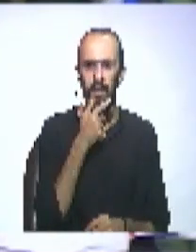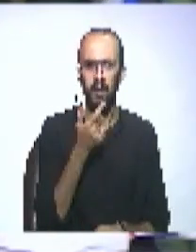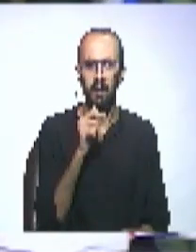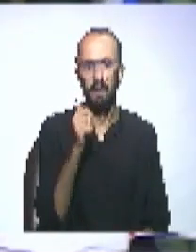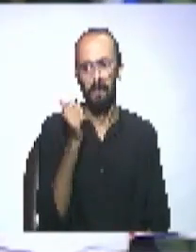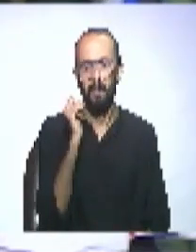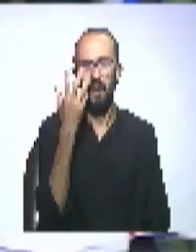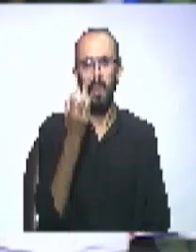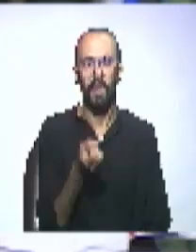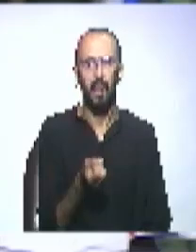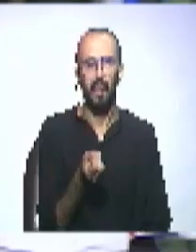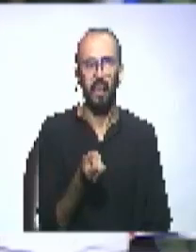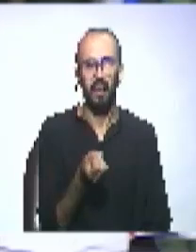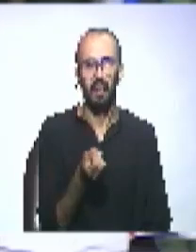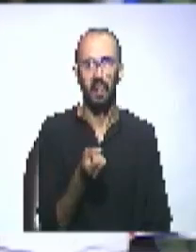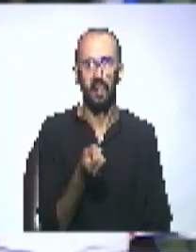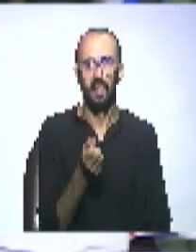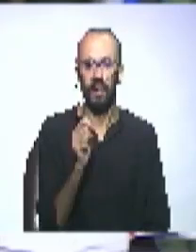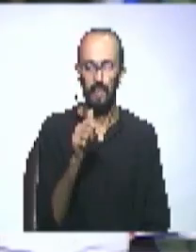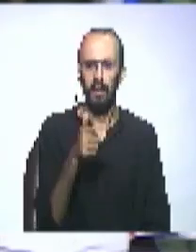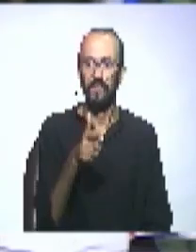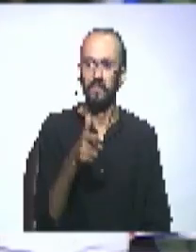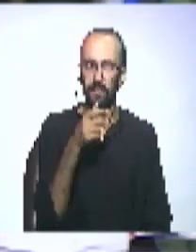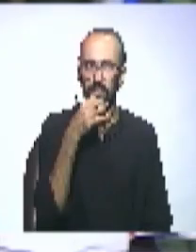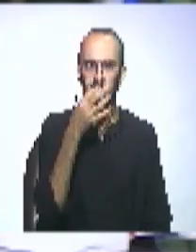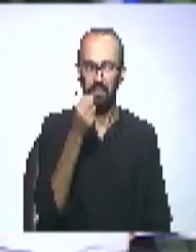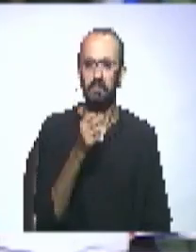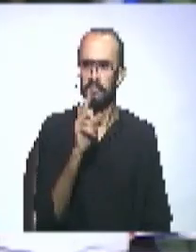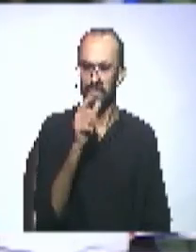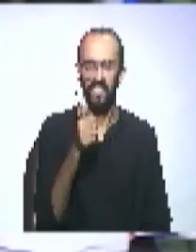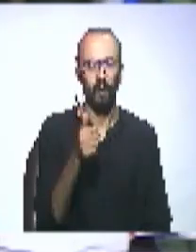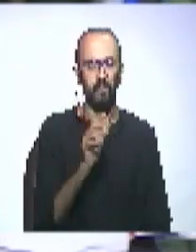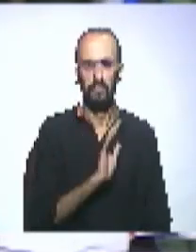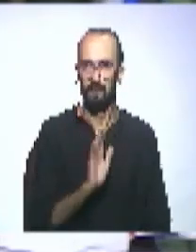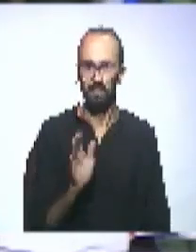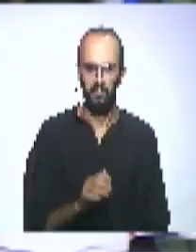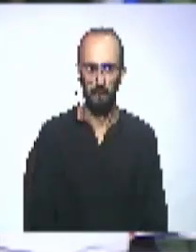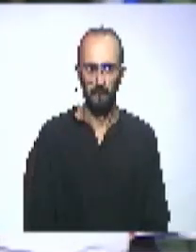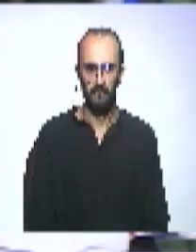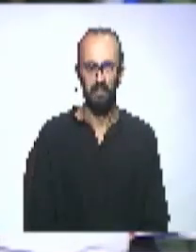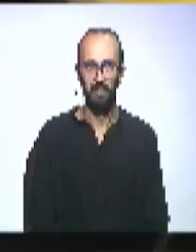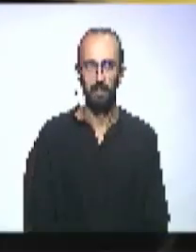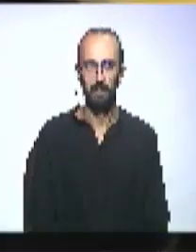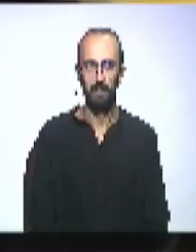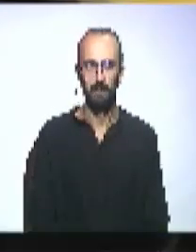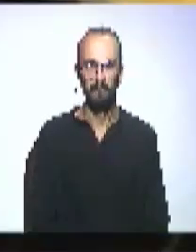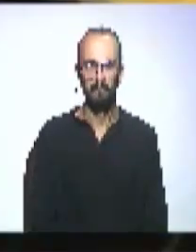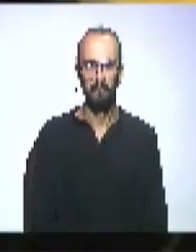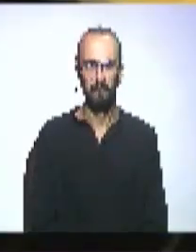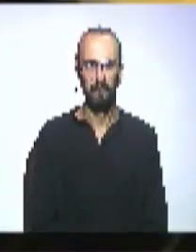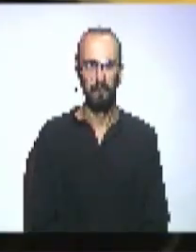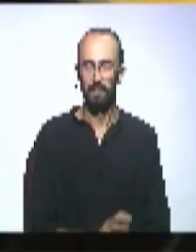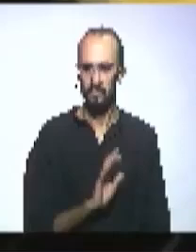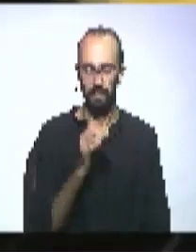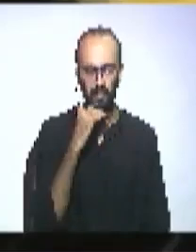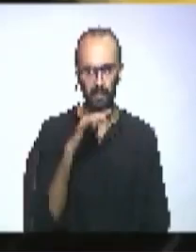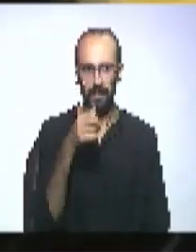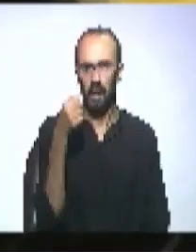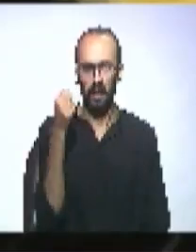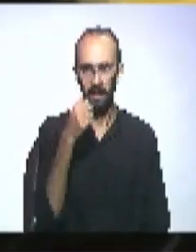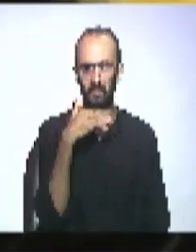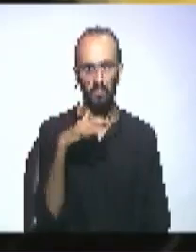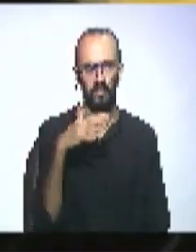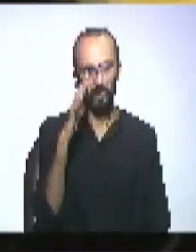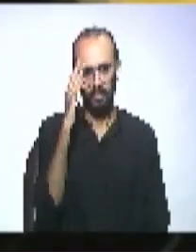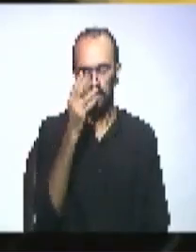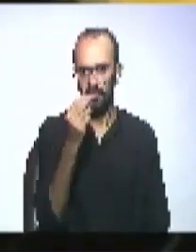في الليل يعني. يعني على اخر النهار كده طلعيها هتبقى زي الفل. على الرف بتاع الثلاجه. مفيش اي مشكله. اوكي شكرا